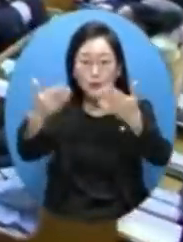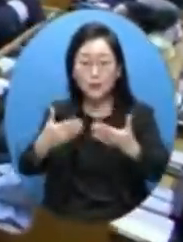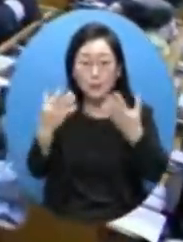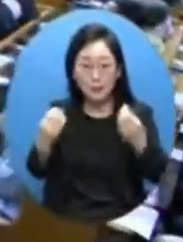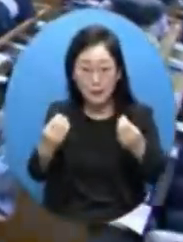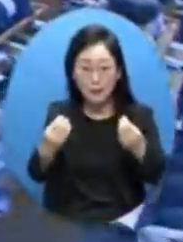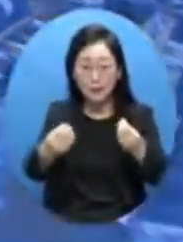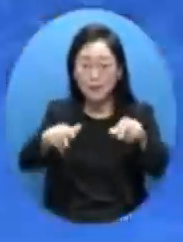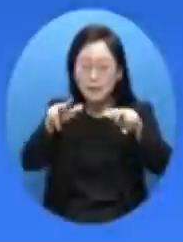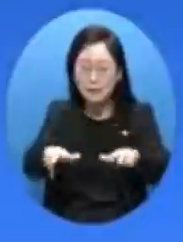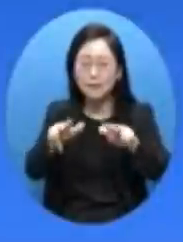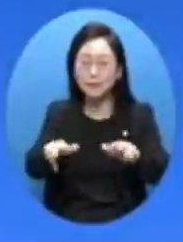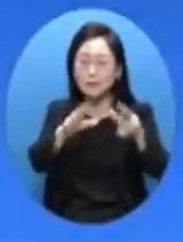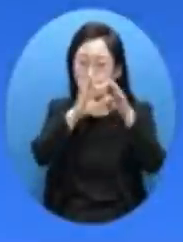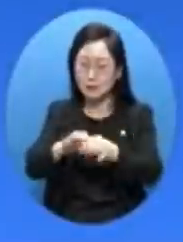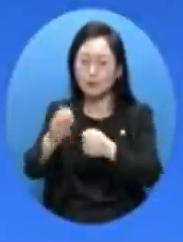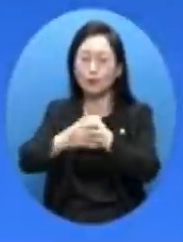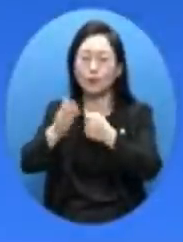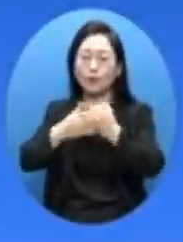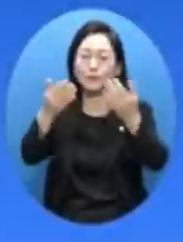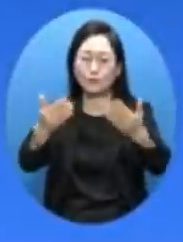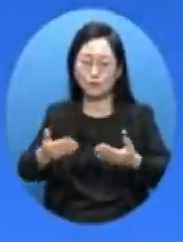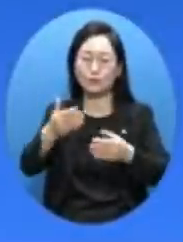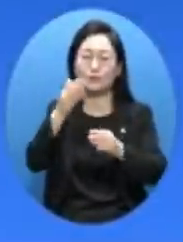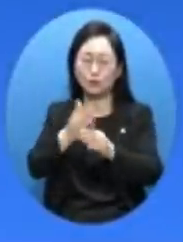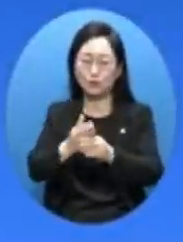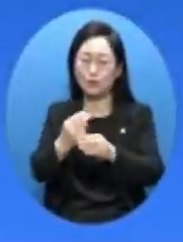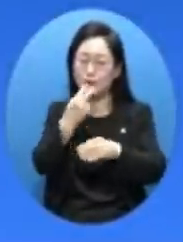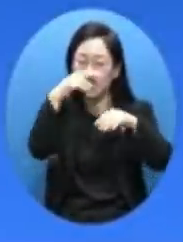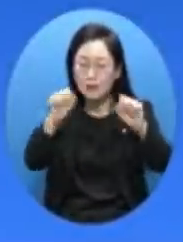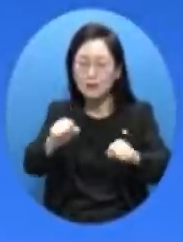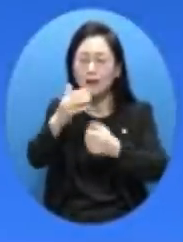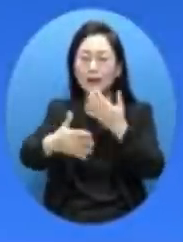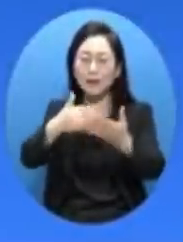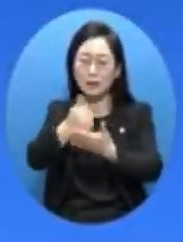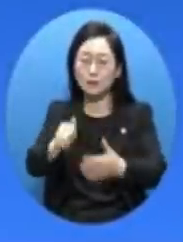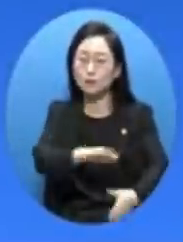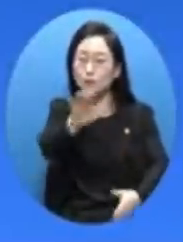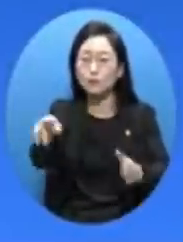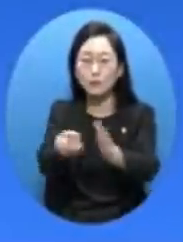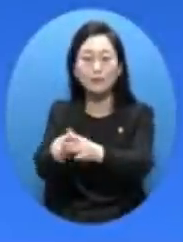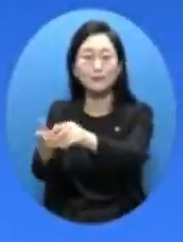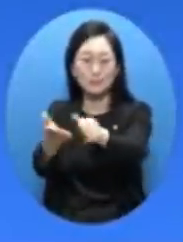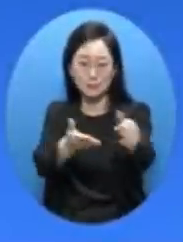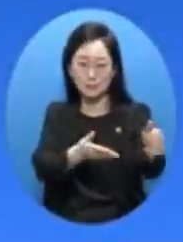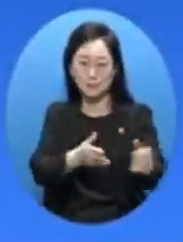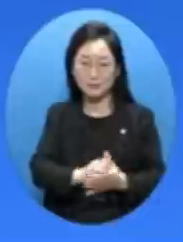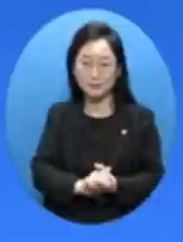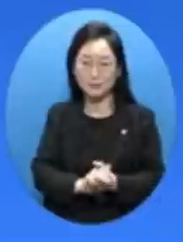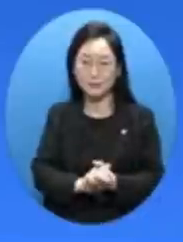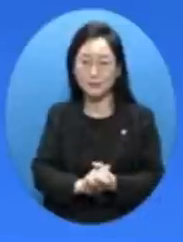아니라 오늘 이 시간도 우리를 돕고 계시는 살아계신 하나님이신 것을 우리는 믿어야 합니다.